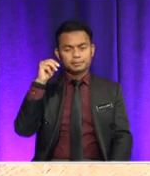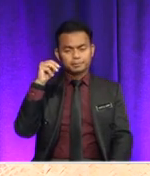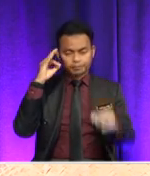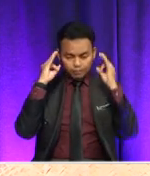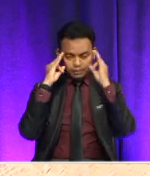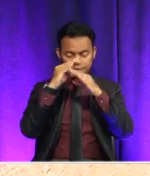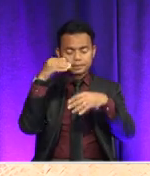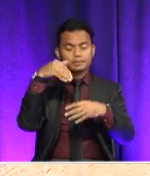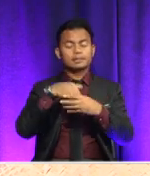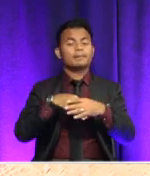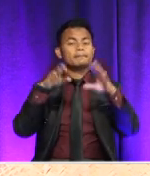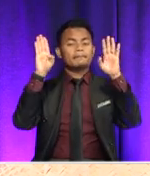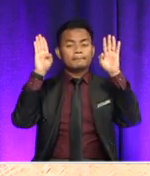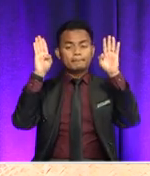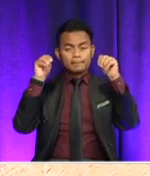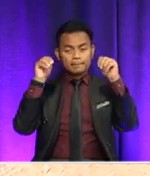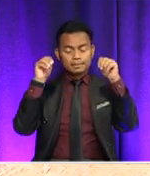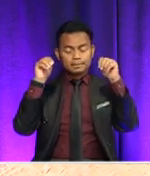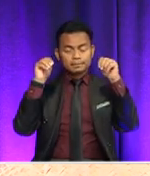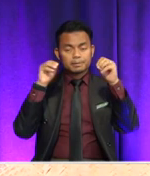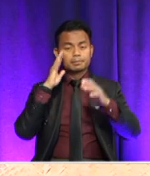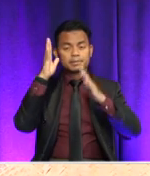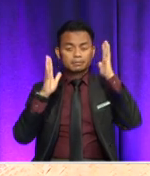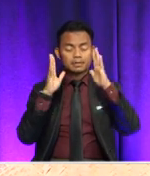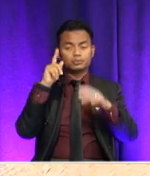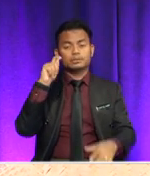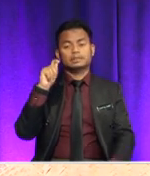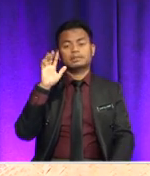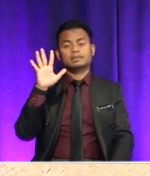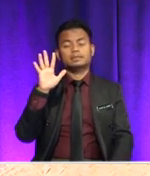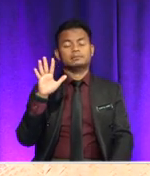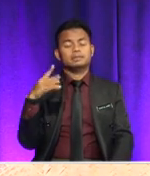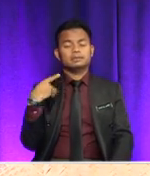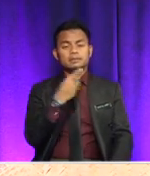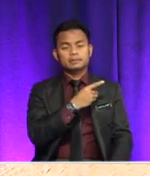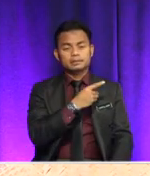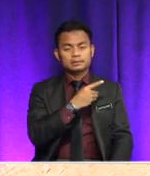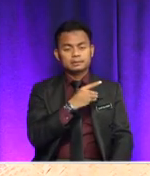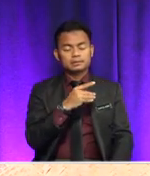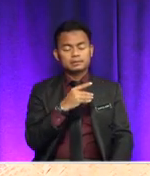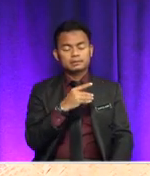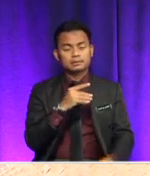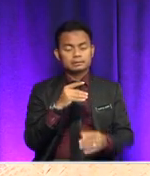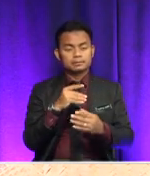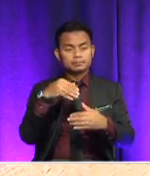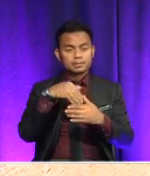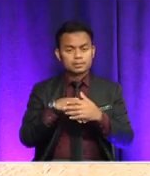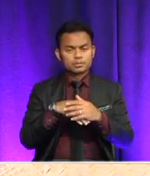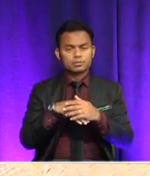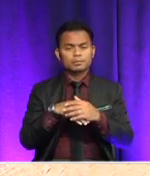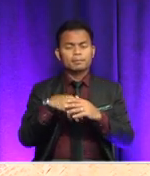Melayu tingkatan 5 dan sekarang ini kita akan beralih pula kepada penghasilan ayat majemuk dalam